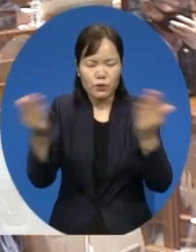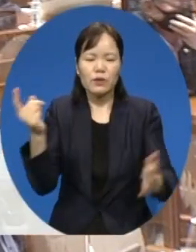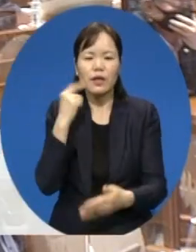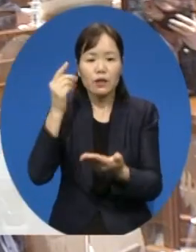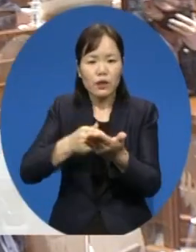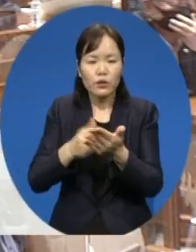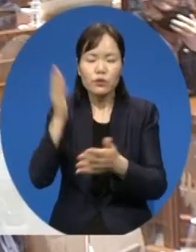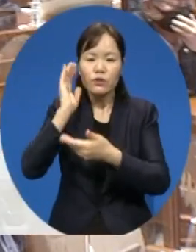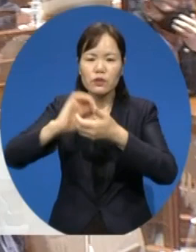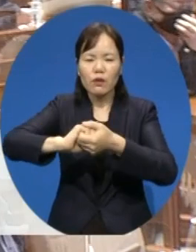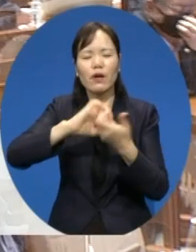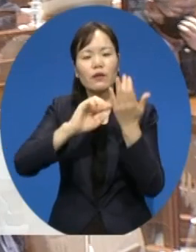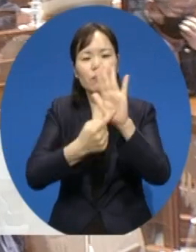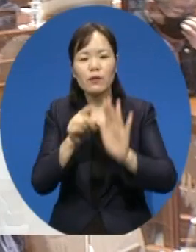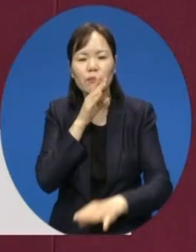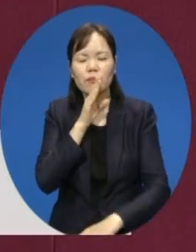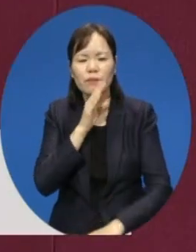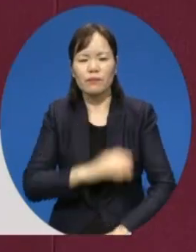아닙니까?